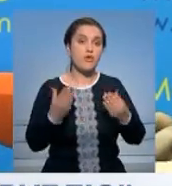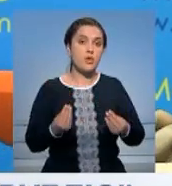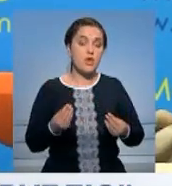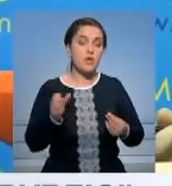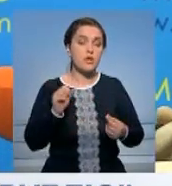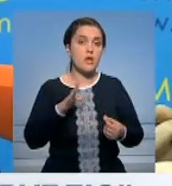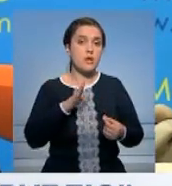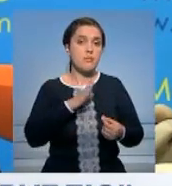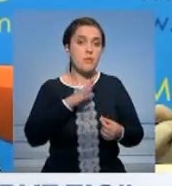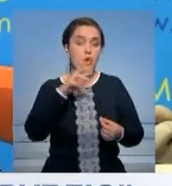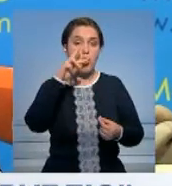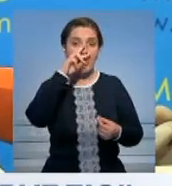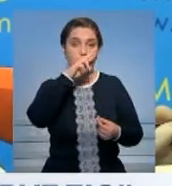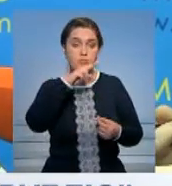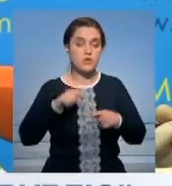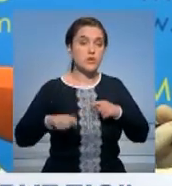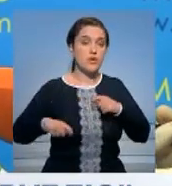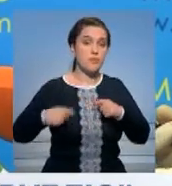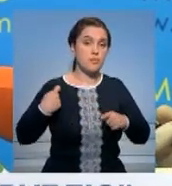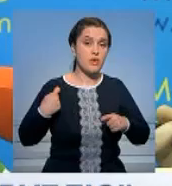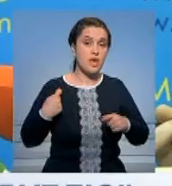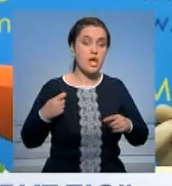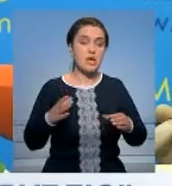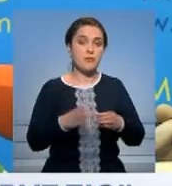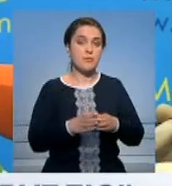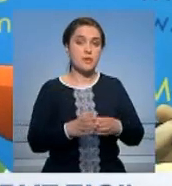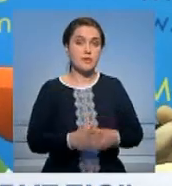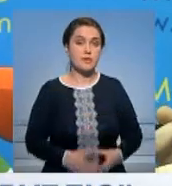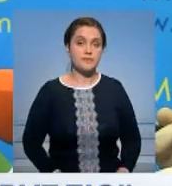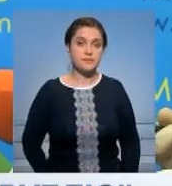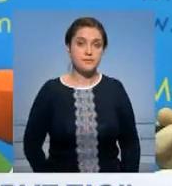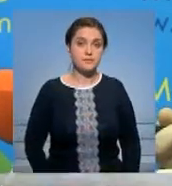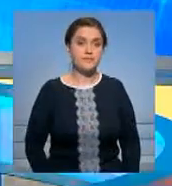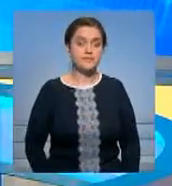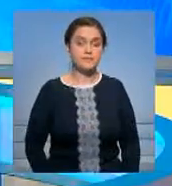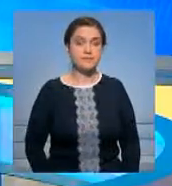могут привести к убыткам этих компаний и предприятий.